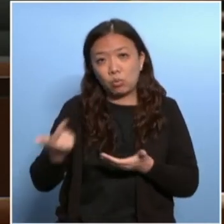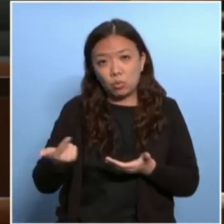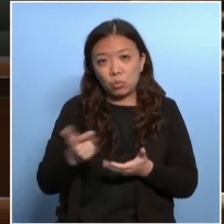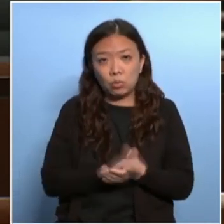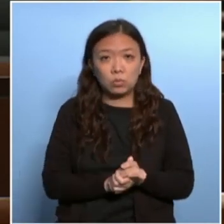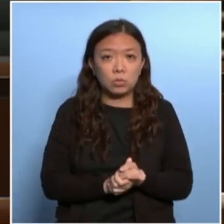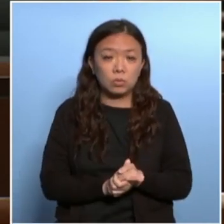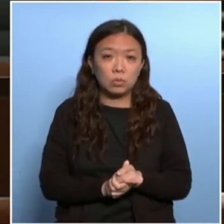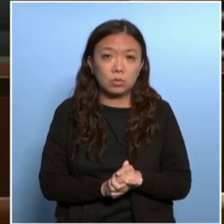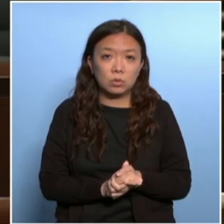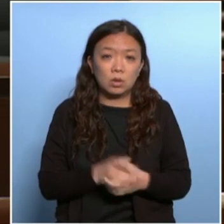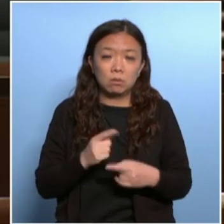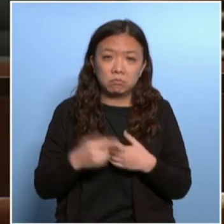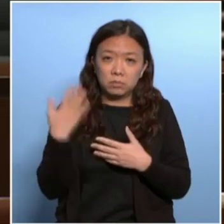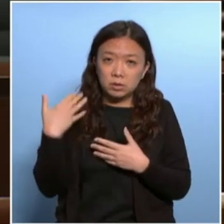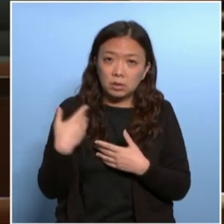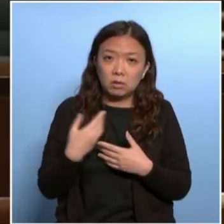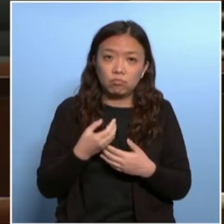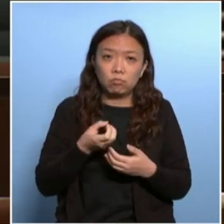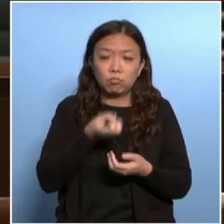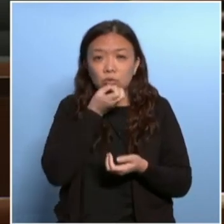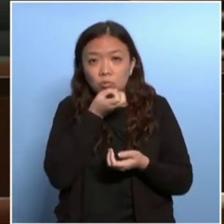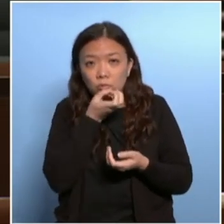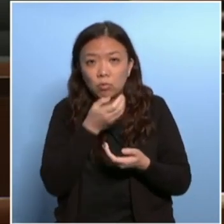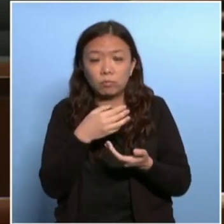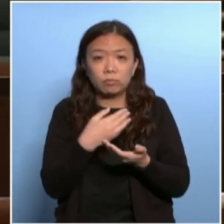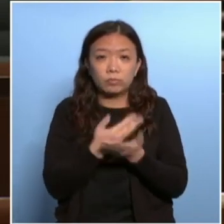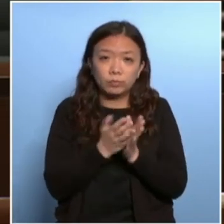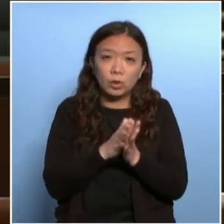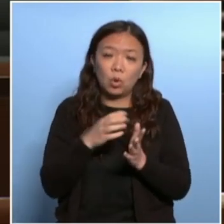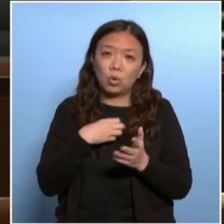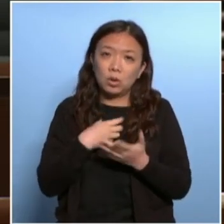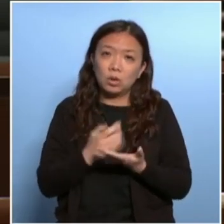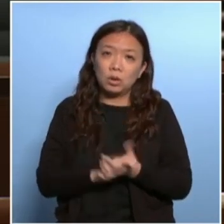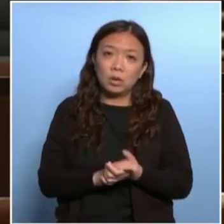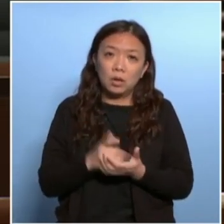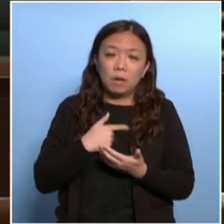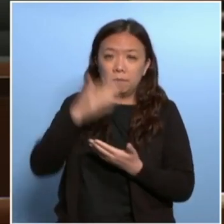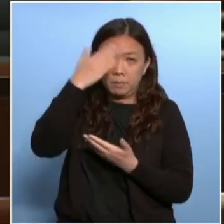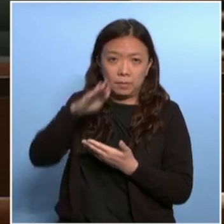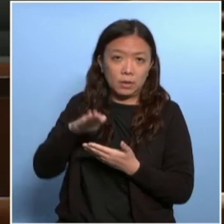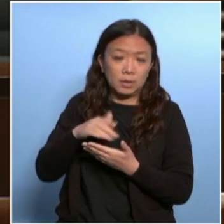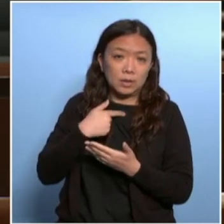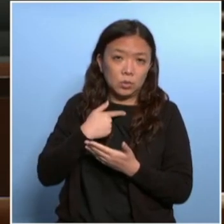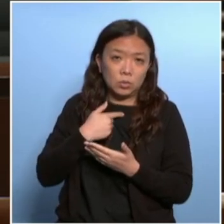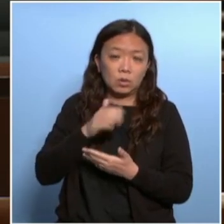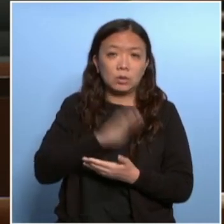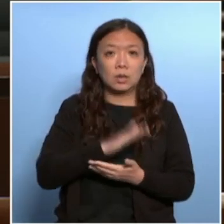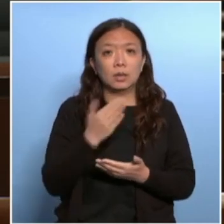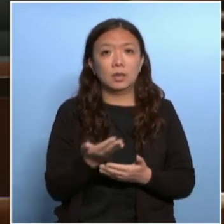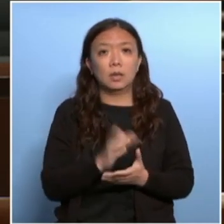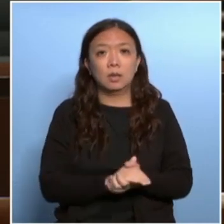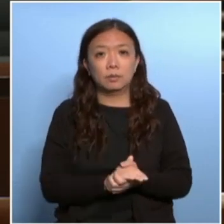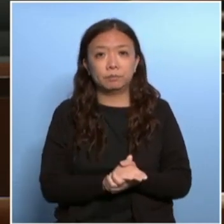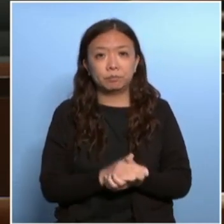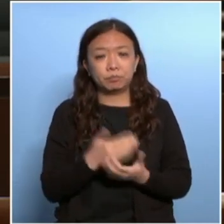何當時的講法呢，我都覺得是都應該去諒解的。不過這些